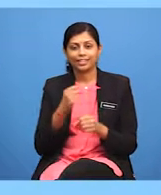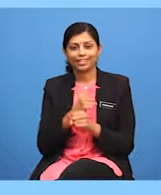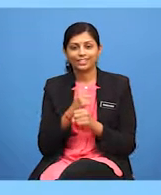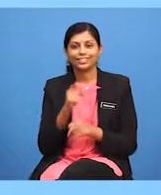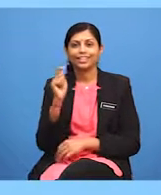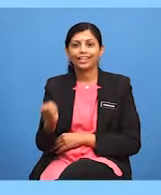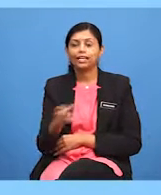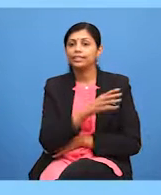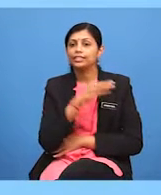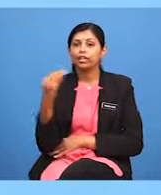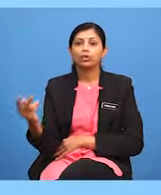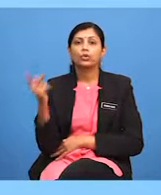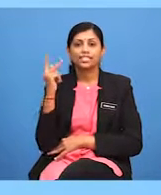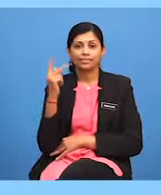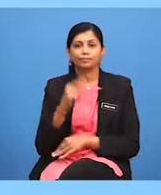kuasa.